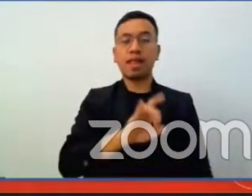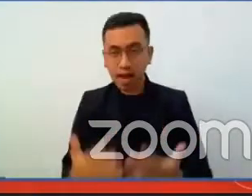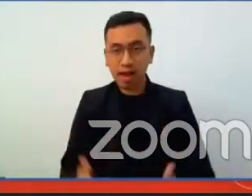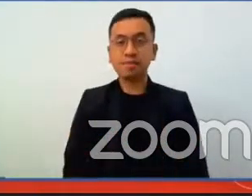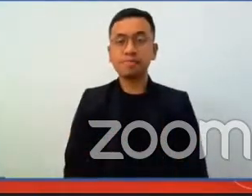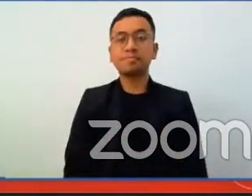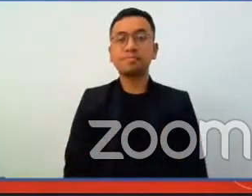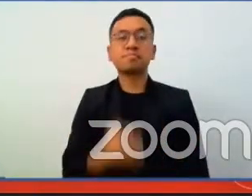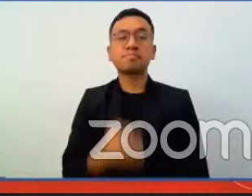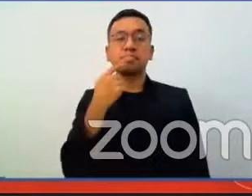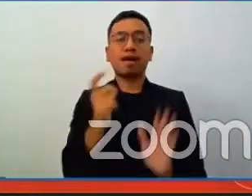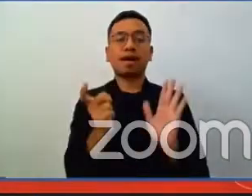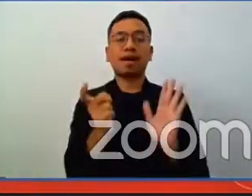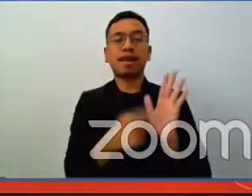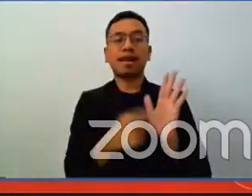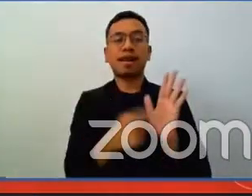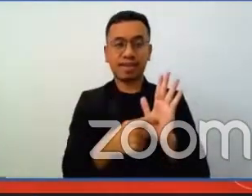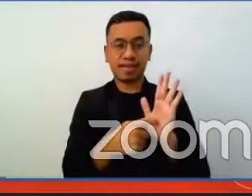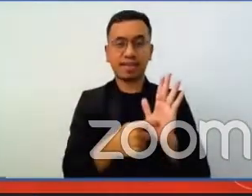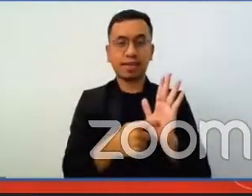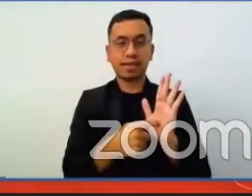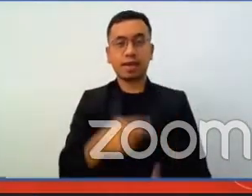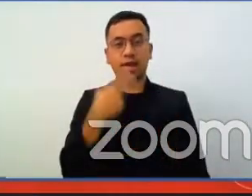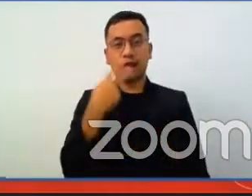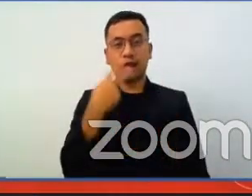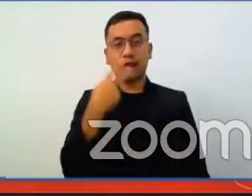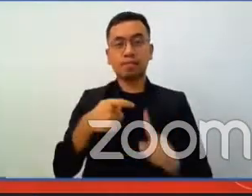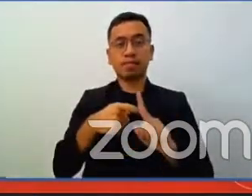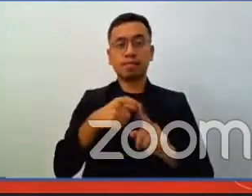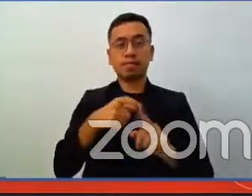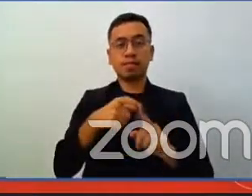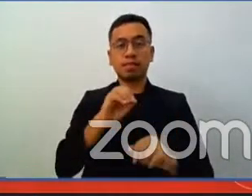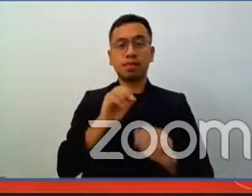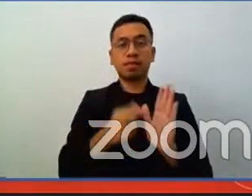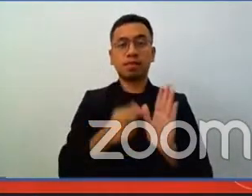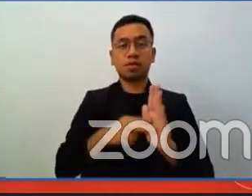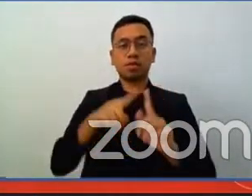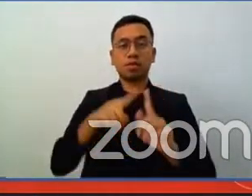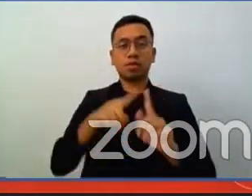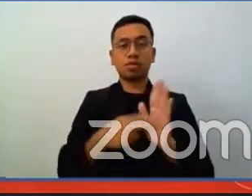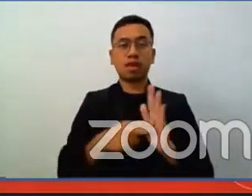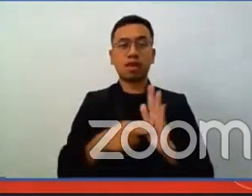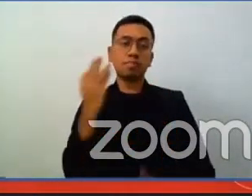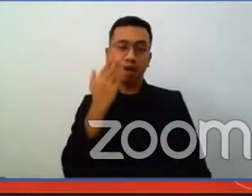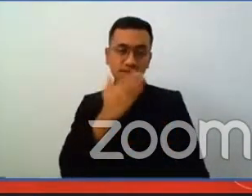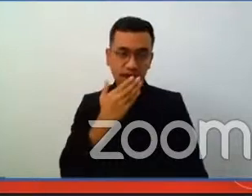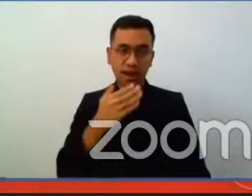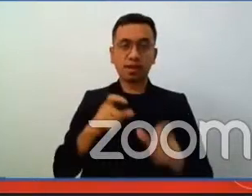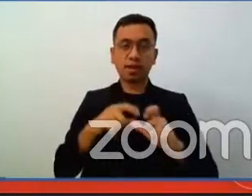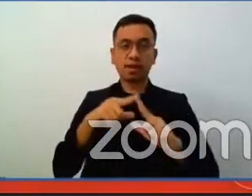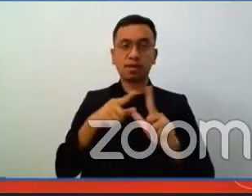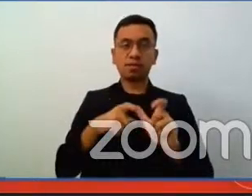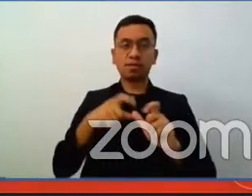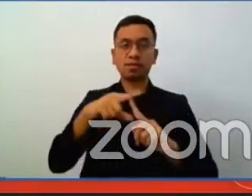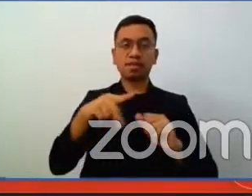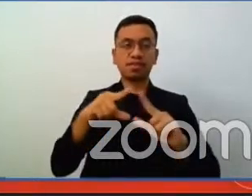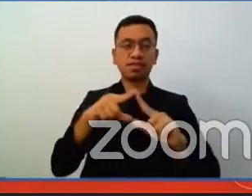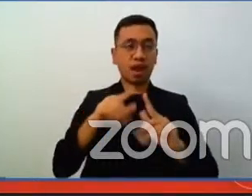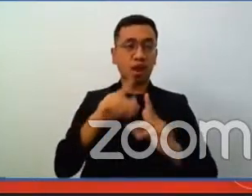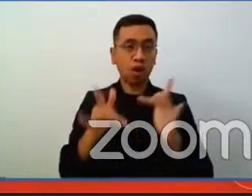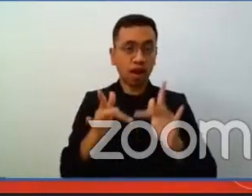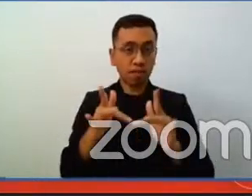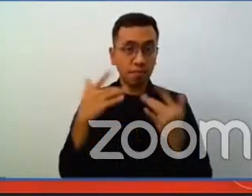klik coba ya. Kemudian di sini kita bisa klik lihat konten bahasa dan sastra online.